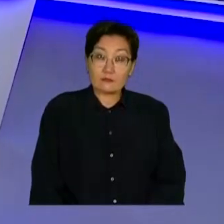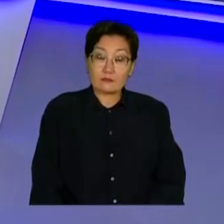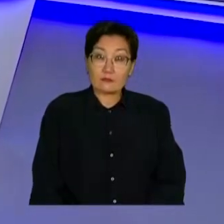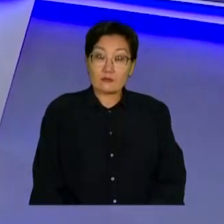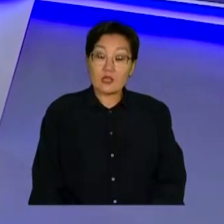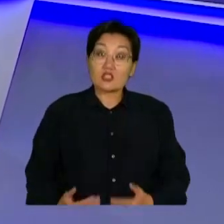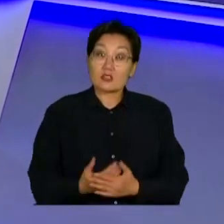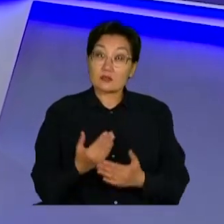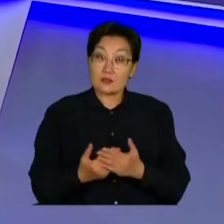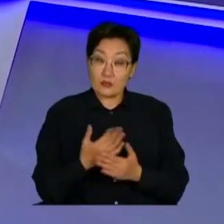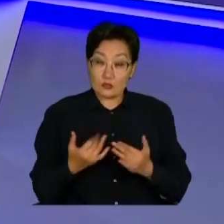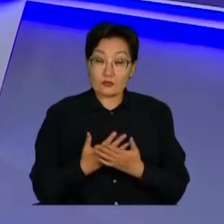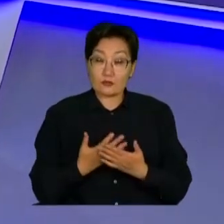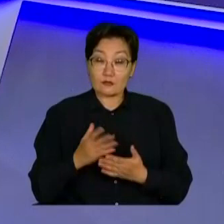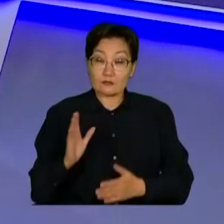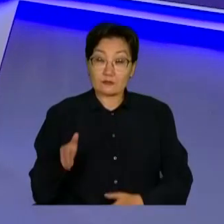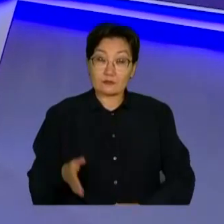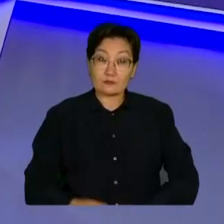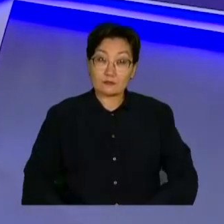Құрметті көрермен, хабарымыздың екінші жартысынан көретіндеріңіз.